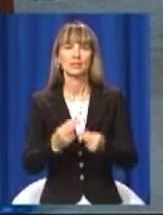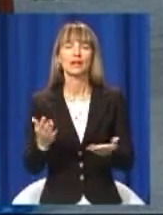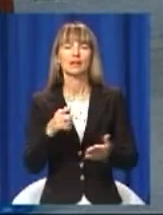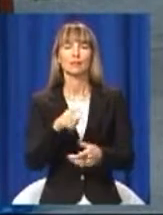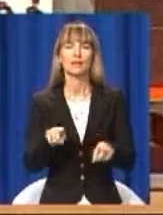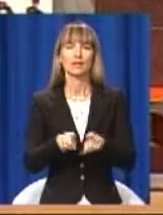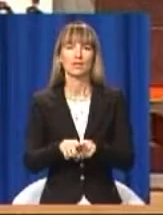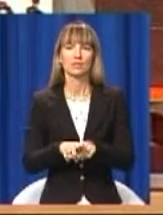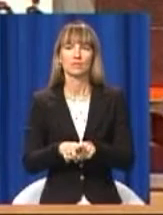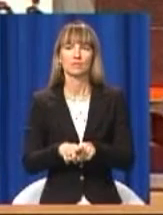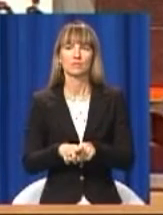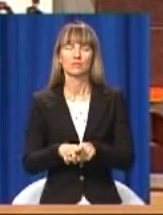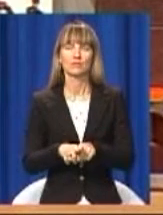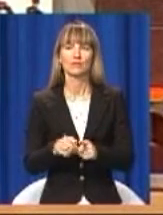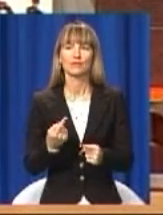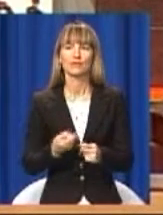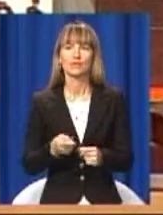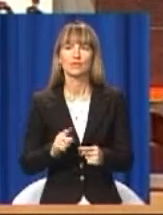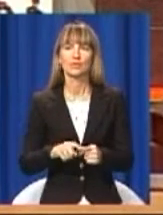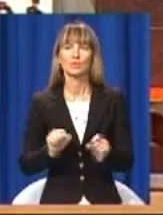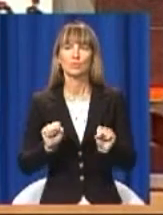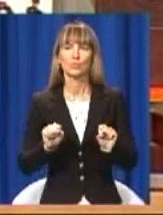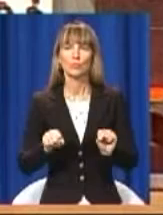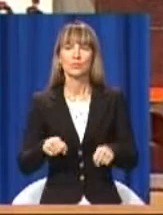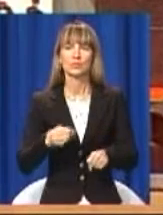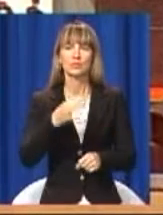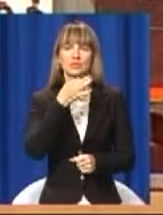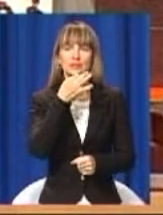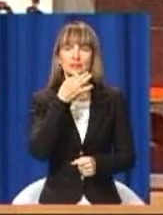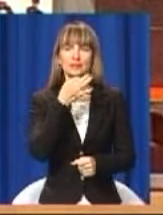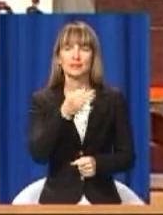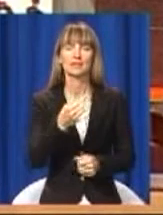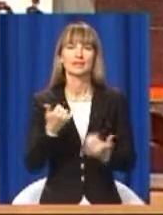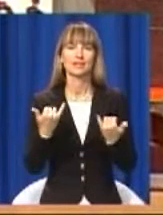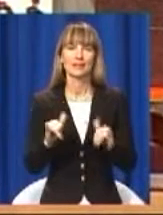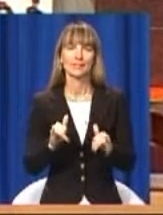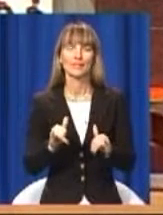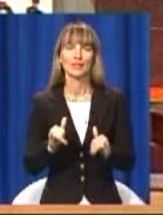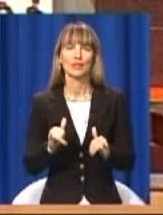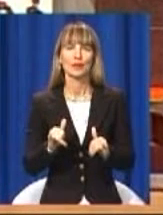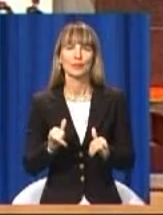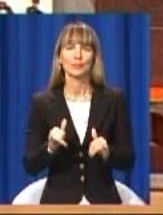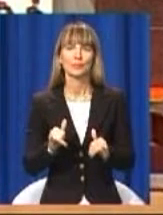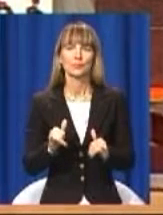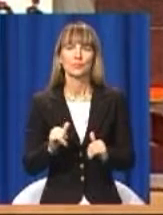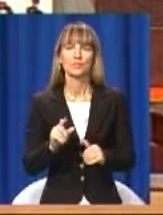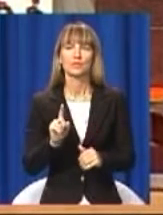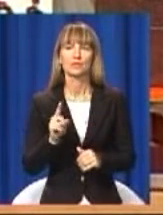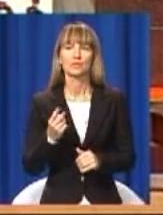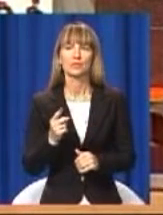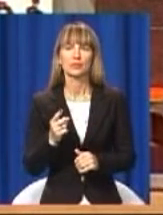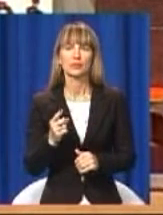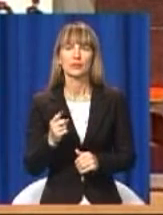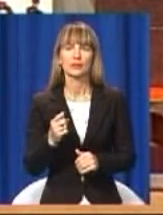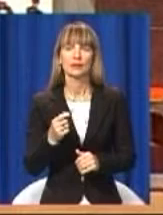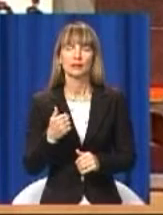таке? Ну, це... Можна сказати, якось дивно, ну, бо я